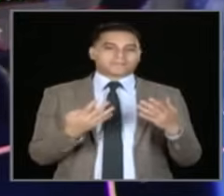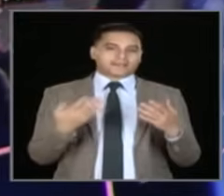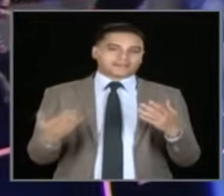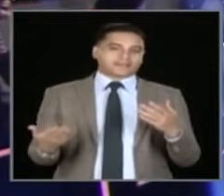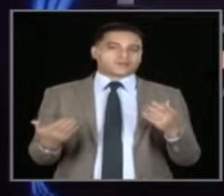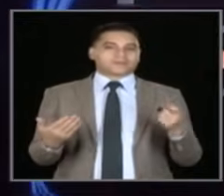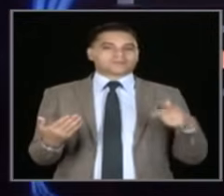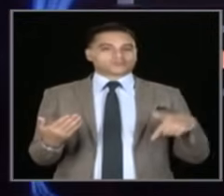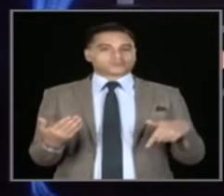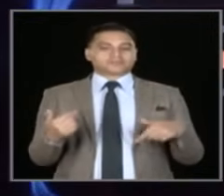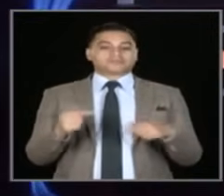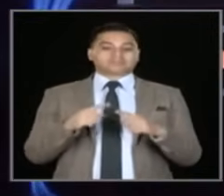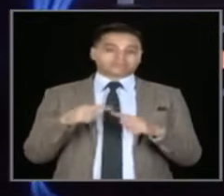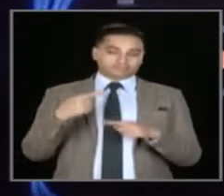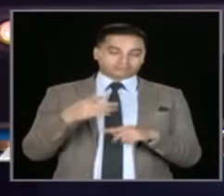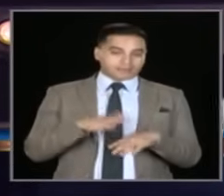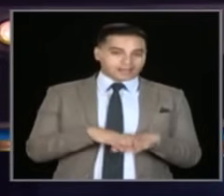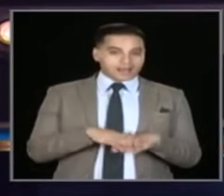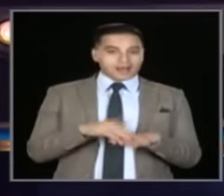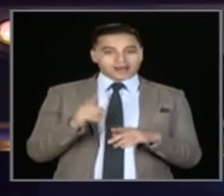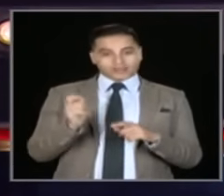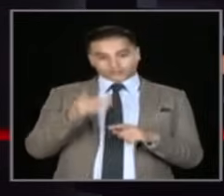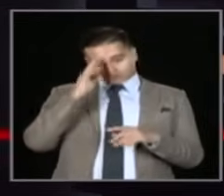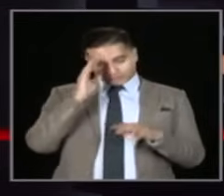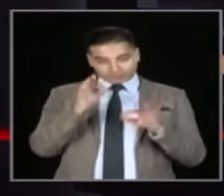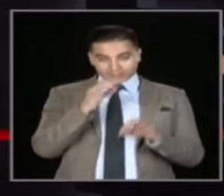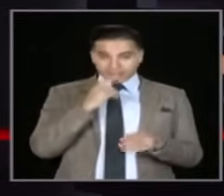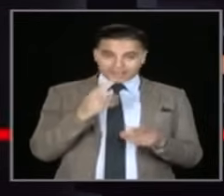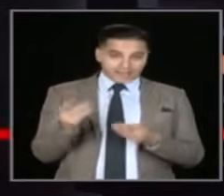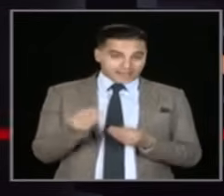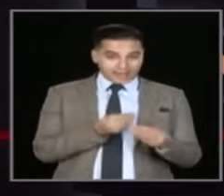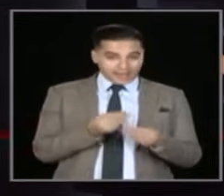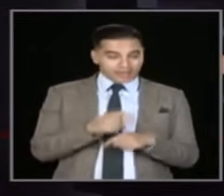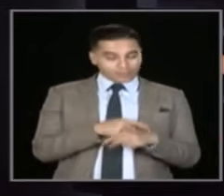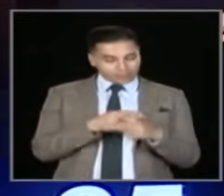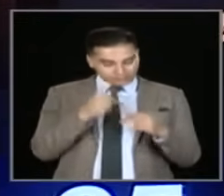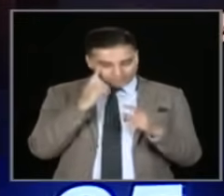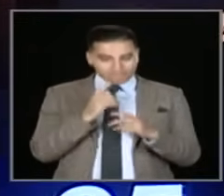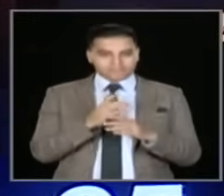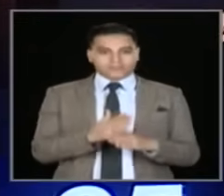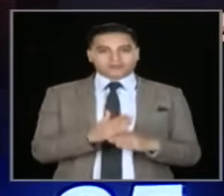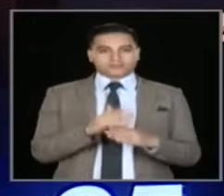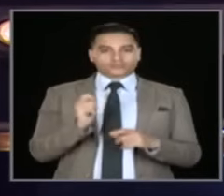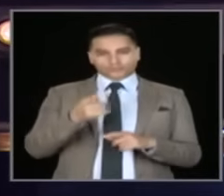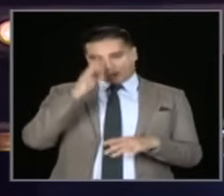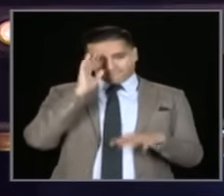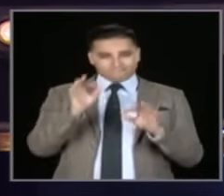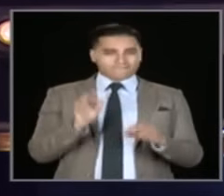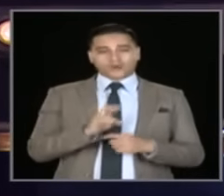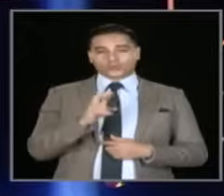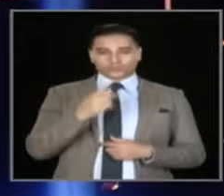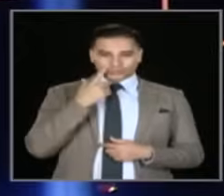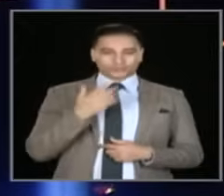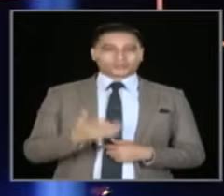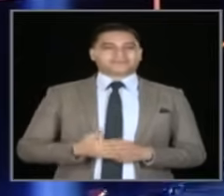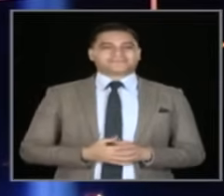65 فالنسيا. السؤال اللي جاي ناقشوا مع بعض، خدوا وقتكم. سرعة البديهة، والسؤال